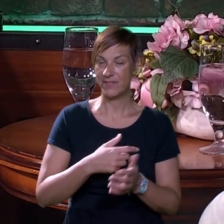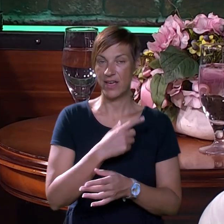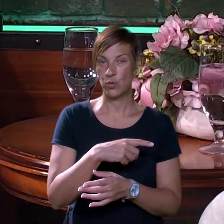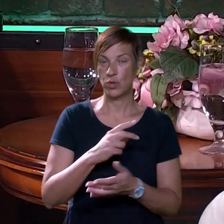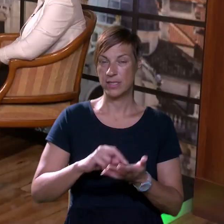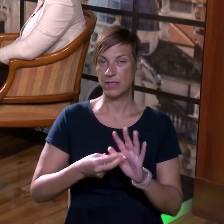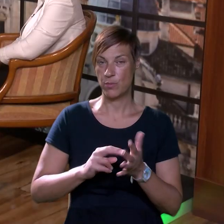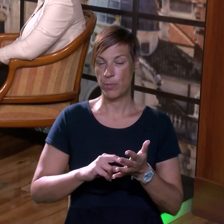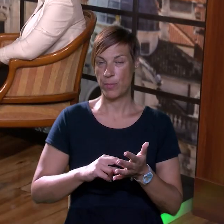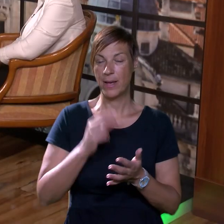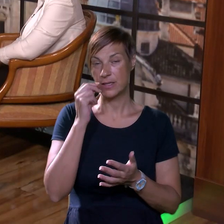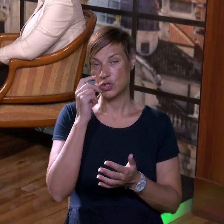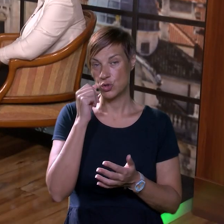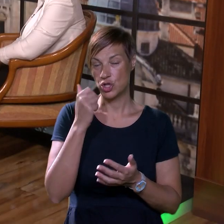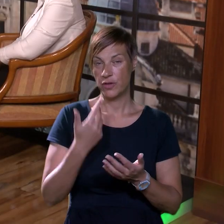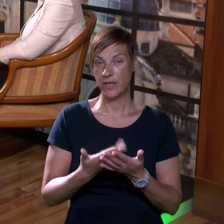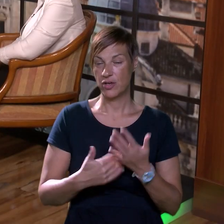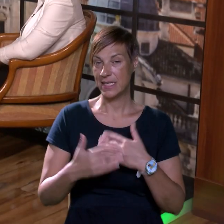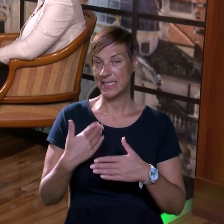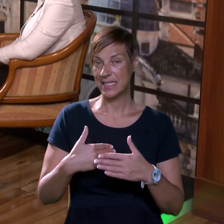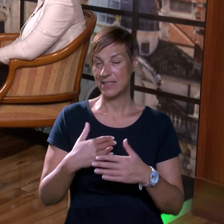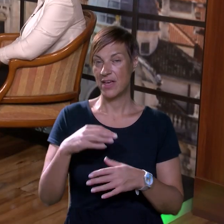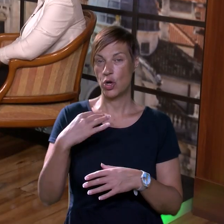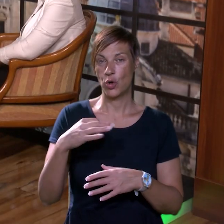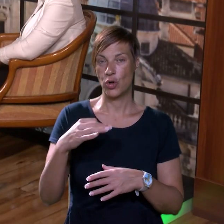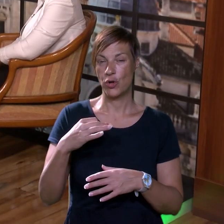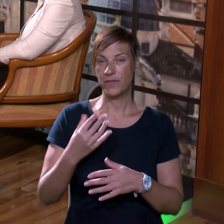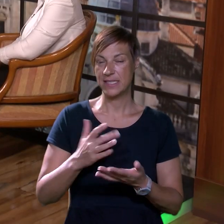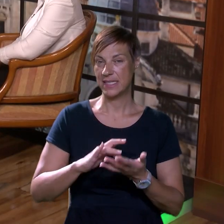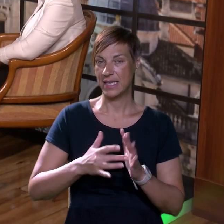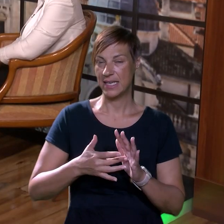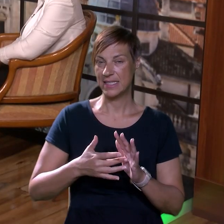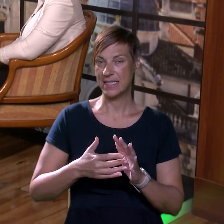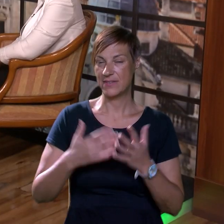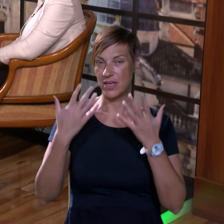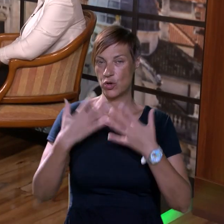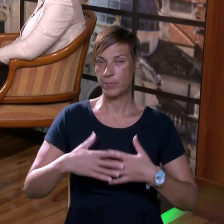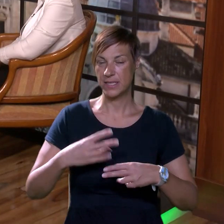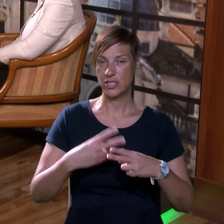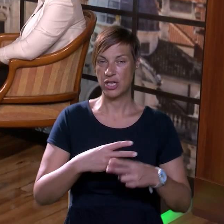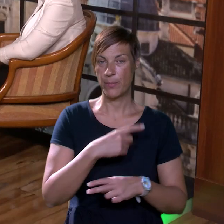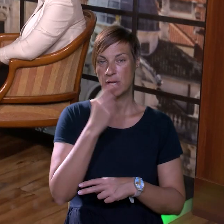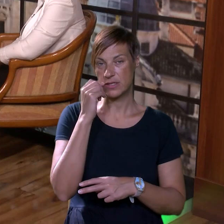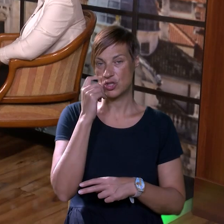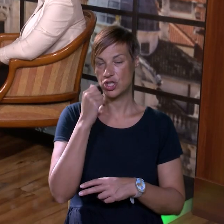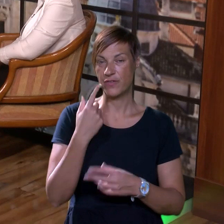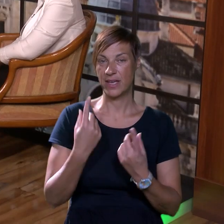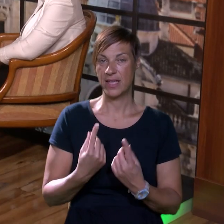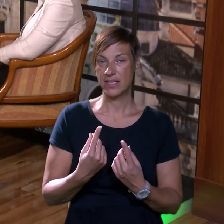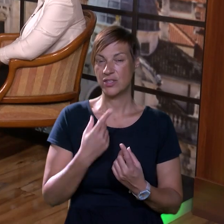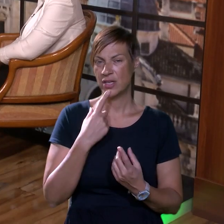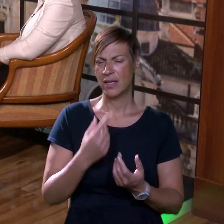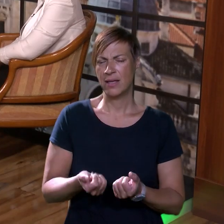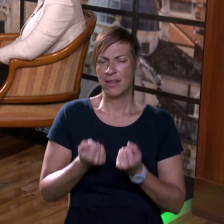svakog problematičnog čovjeka, i za svakog ovisnika, i za svakog psihički bolesnog čovjeka